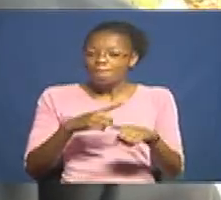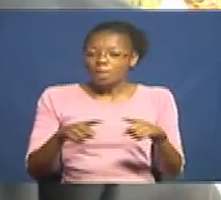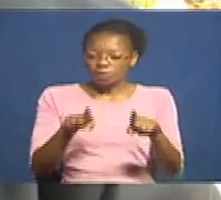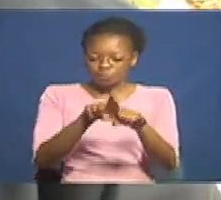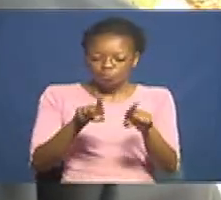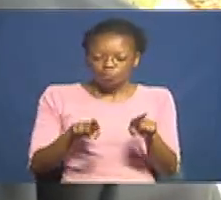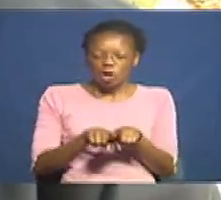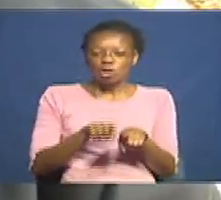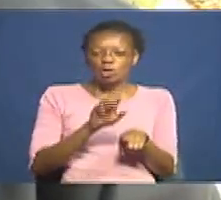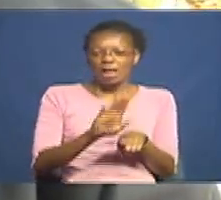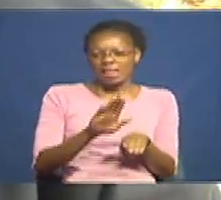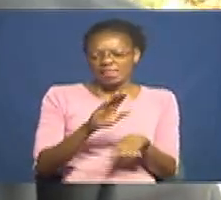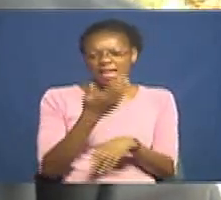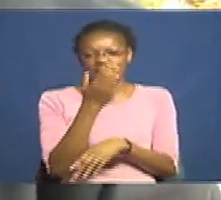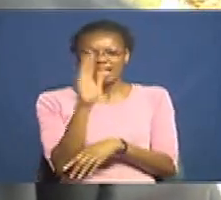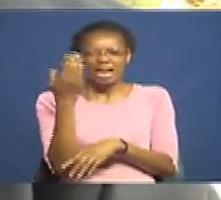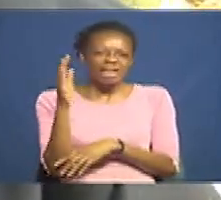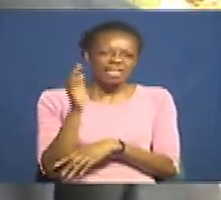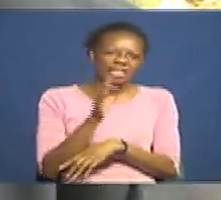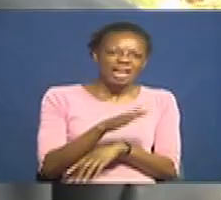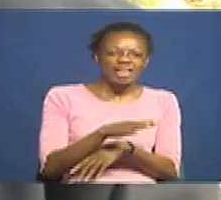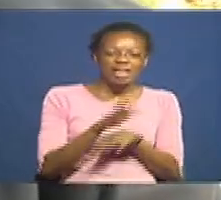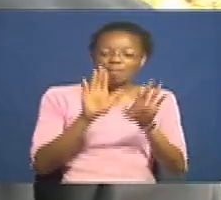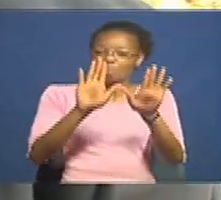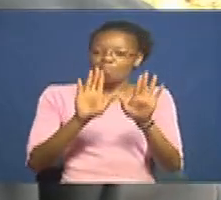wa hizo collection summit ni kuweza